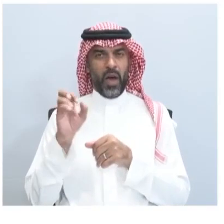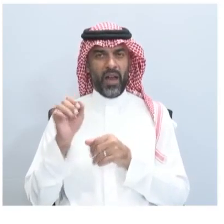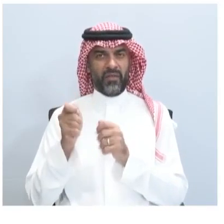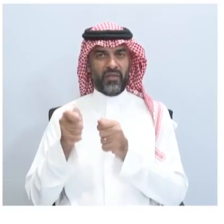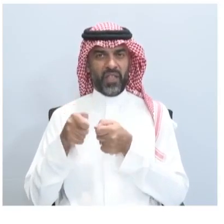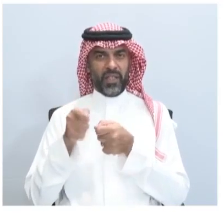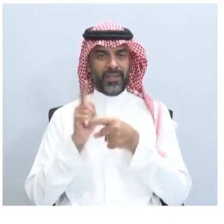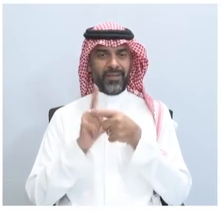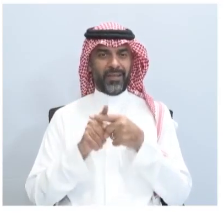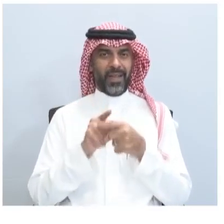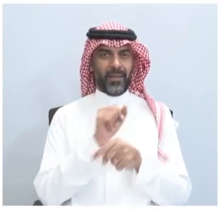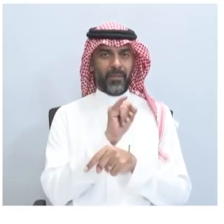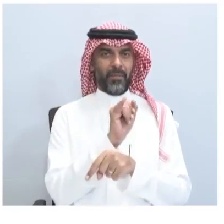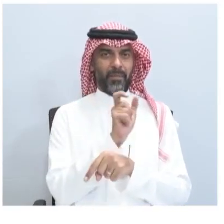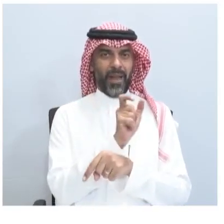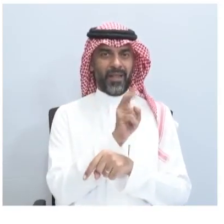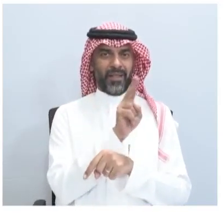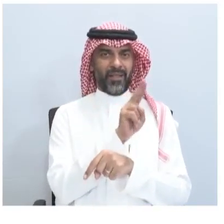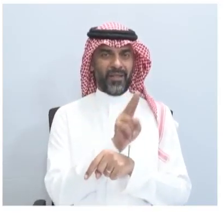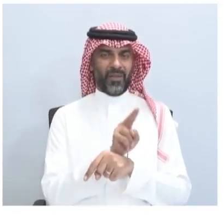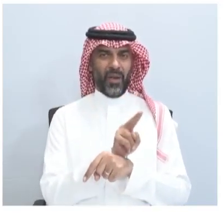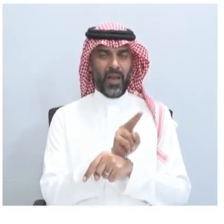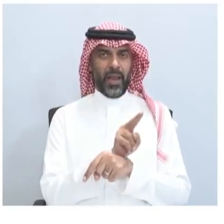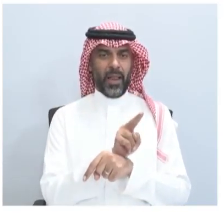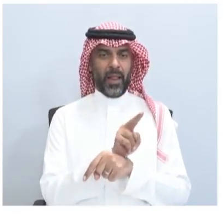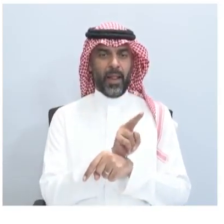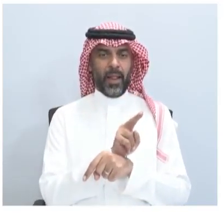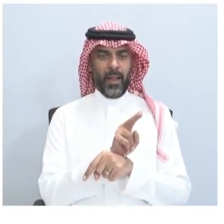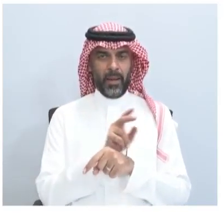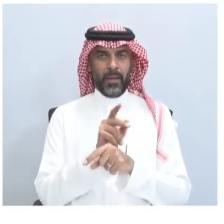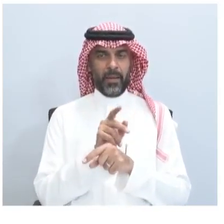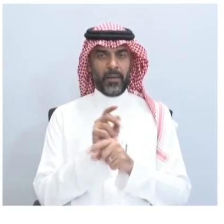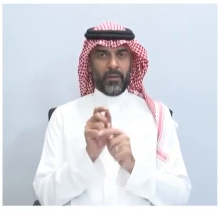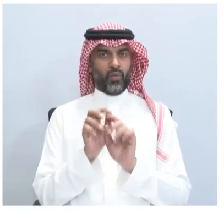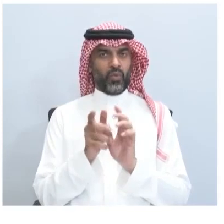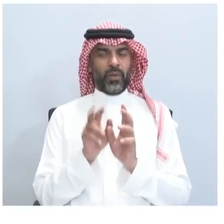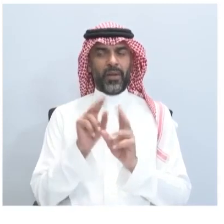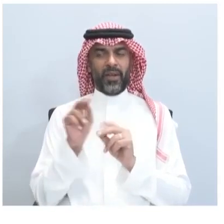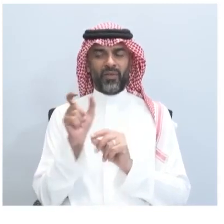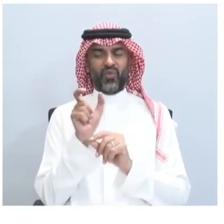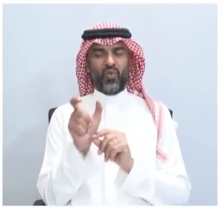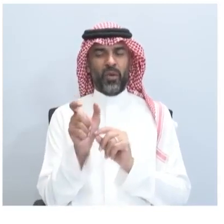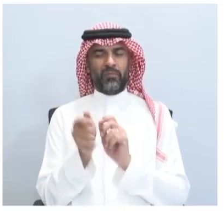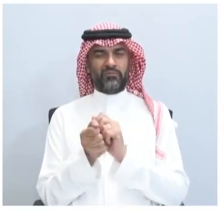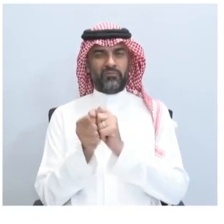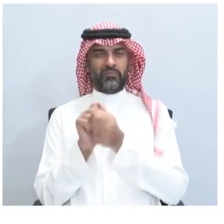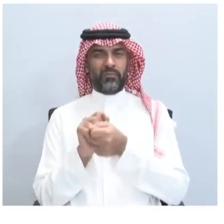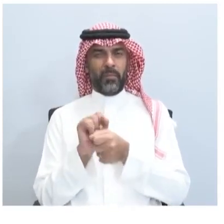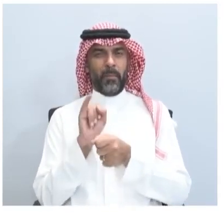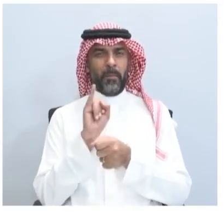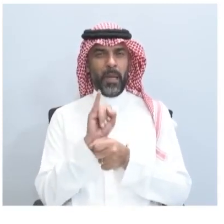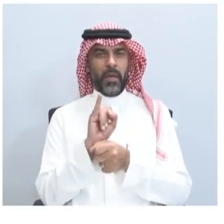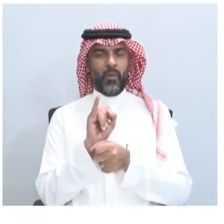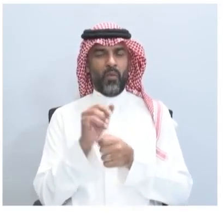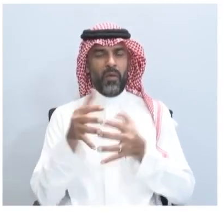من من هنا استفهاميه كذلك التغيير الذي حصل اننا قلبنا النون ميما